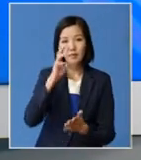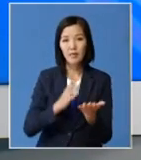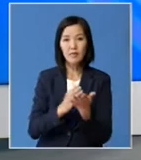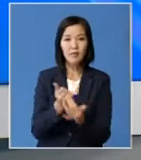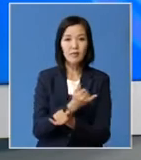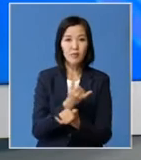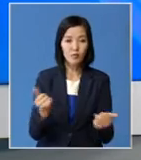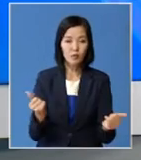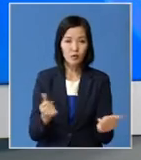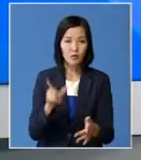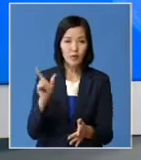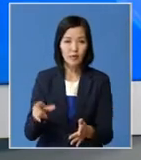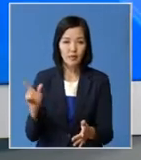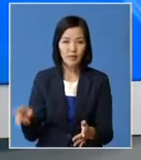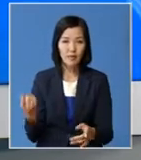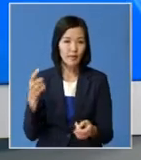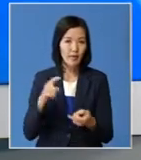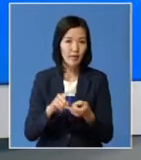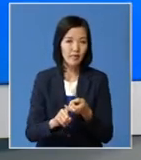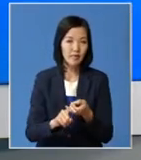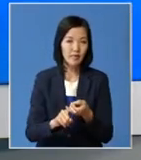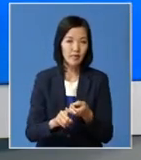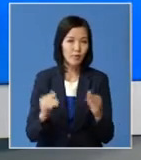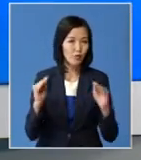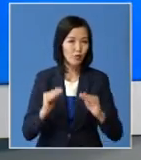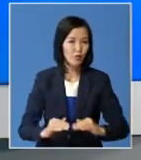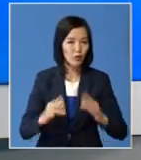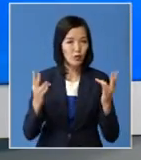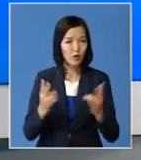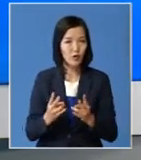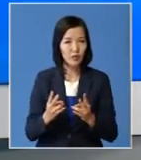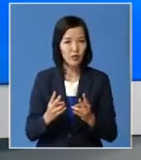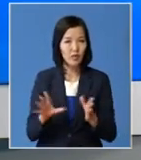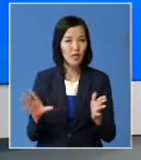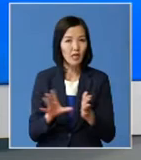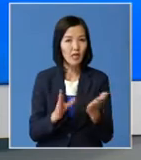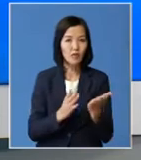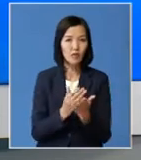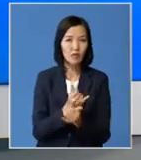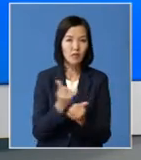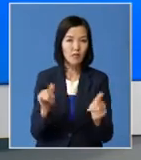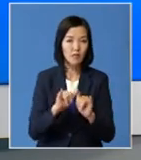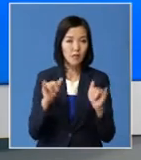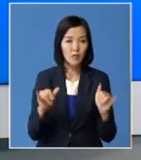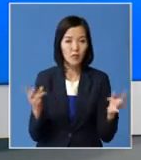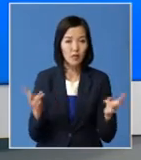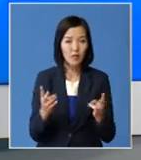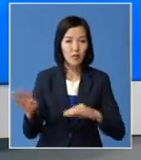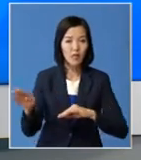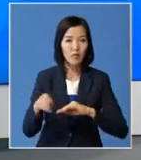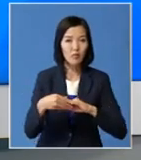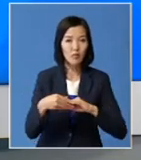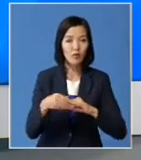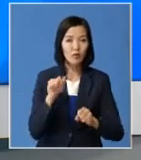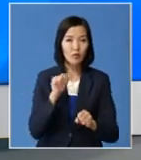Мемлекет қызмет көрсетуде неғұрлым адам мен адамның байланысын азайту қажет. Оның орнына электронды қызмет көрсетуді дамыту керек. Бұл жемқорлықтың